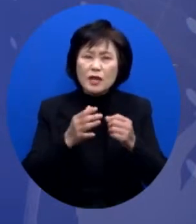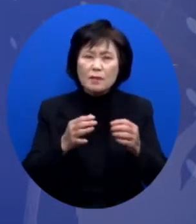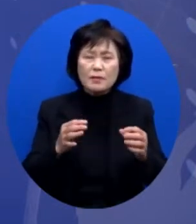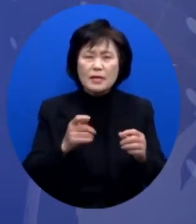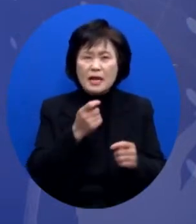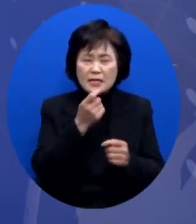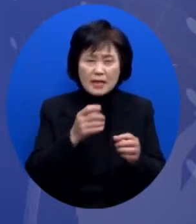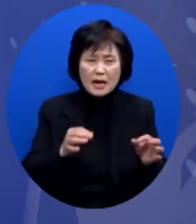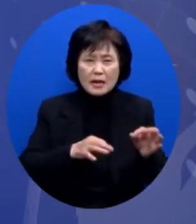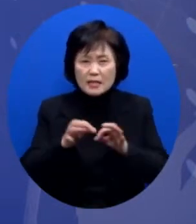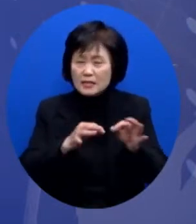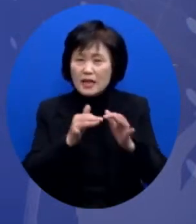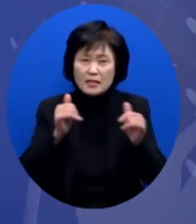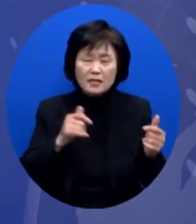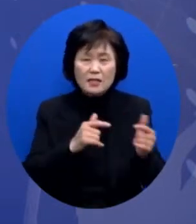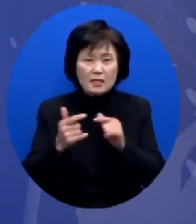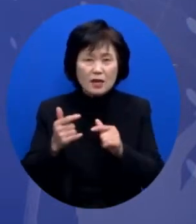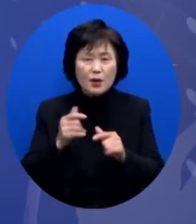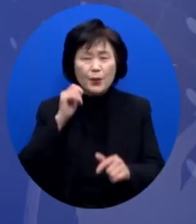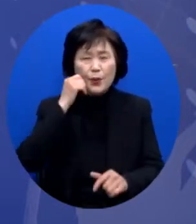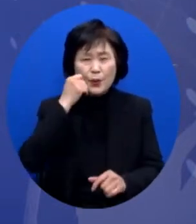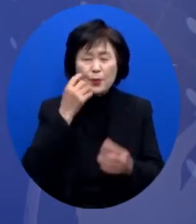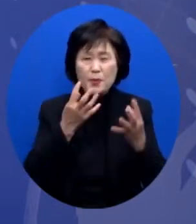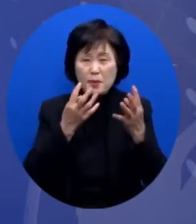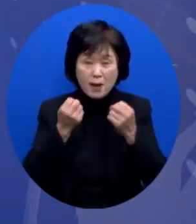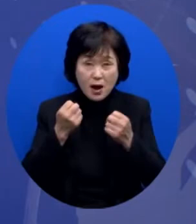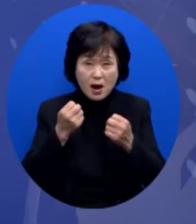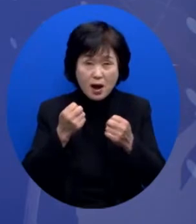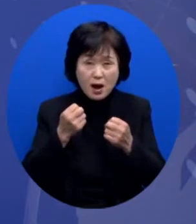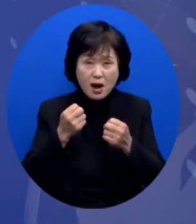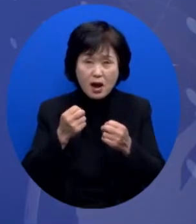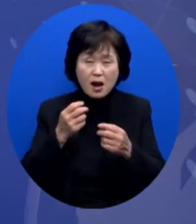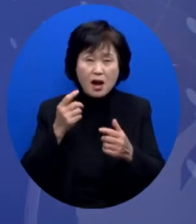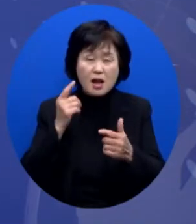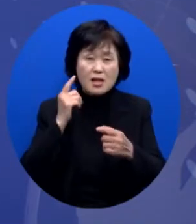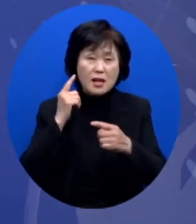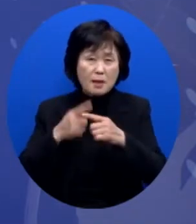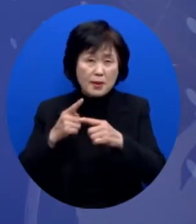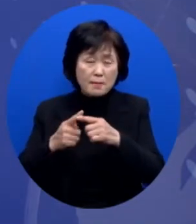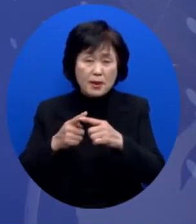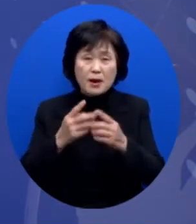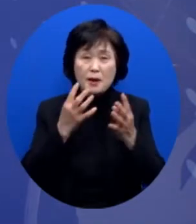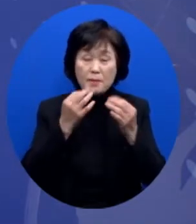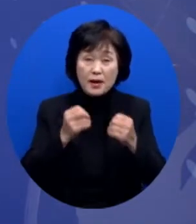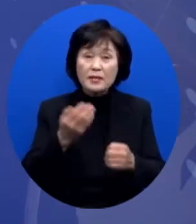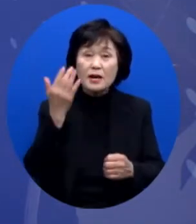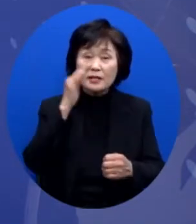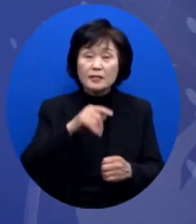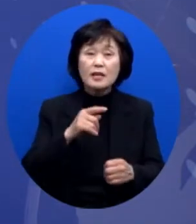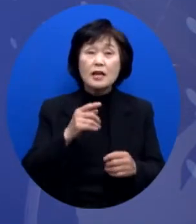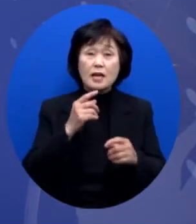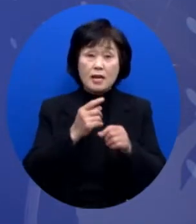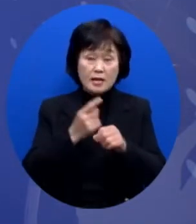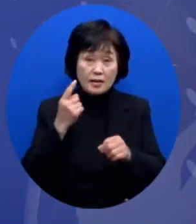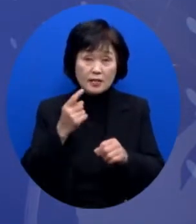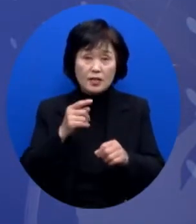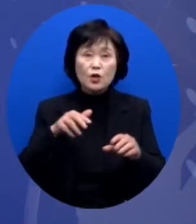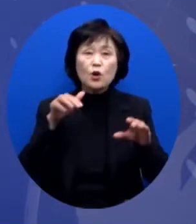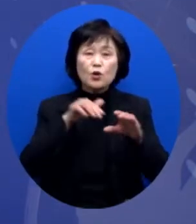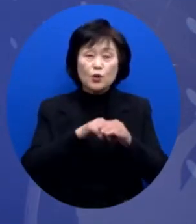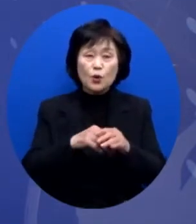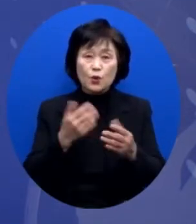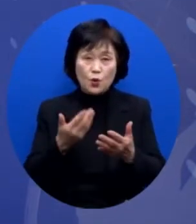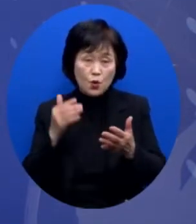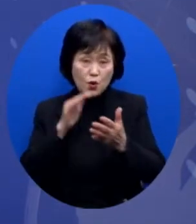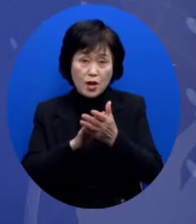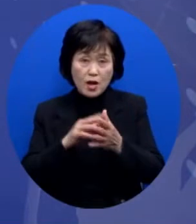전환 하는 등 방역 정책에 대한 비판의 목소리가 있었는데요 지난해에는 강력한 비판을 수용해서 이 종격 에어 협의하는